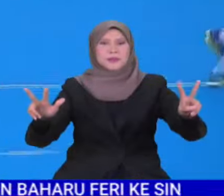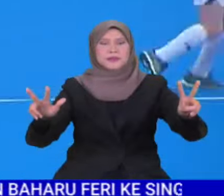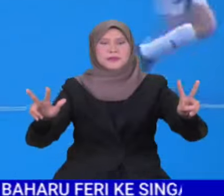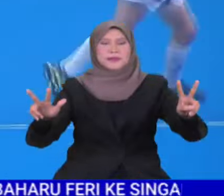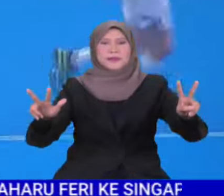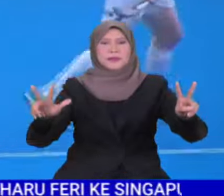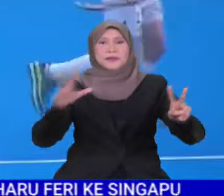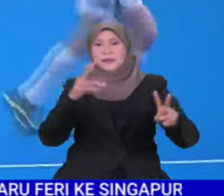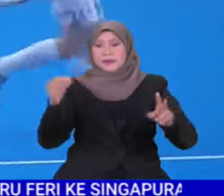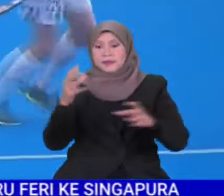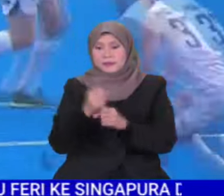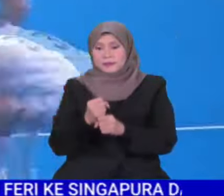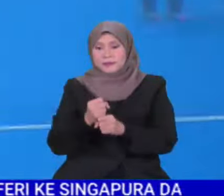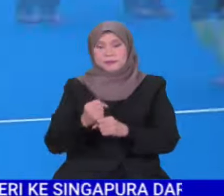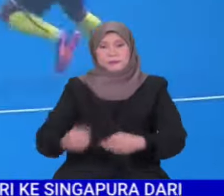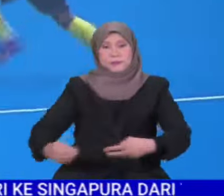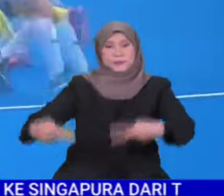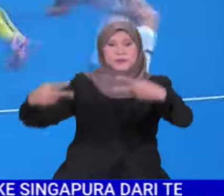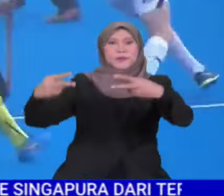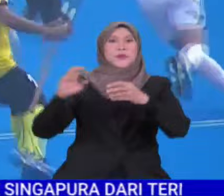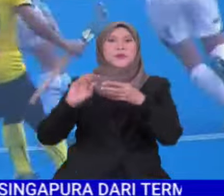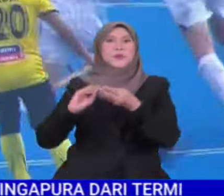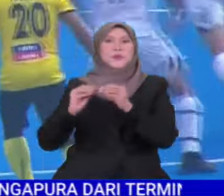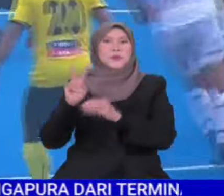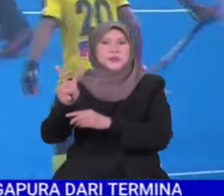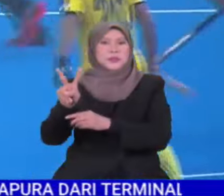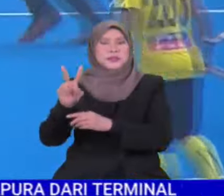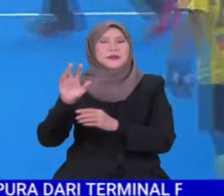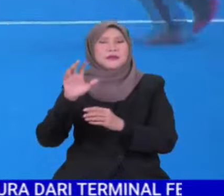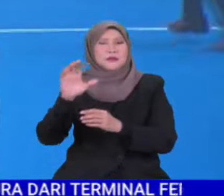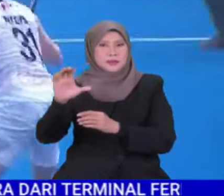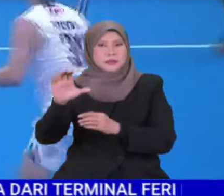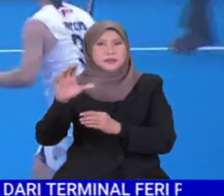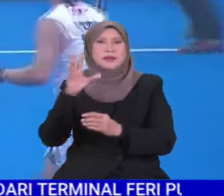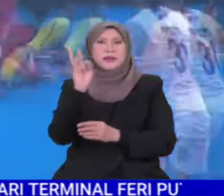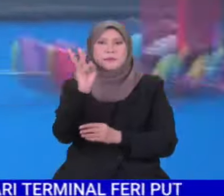sekaligus lonjak ke kedudukan kedua kumpulan C dengan 6 mata.